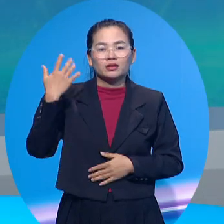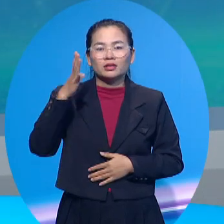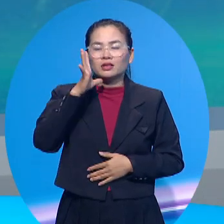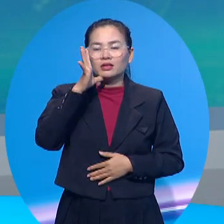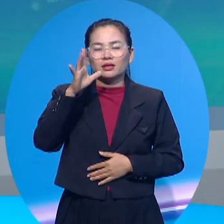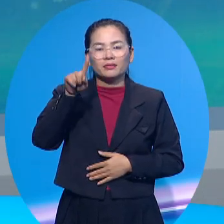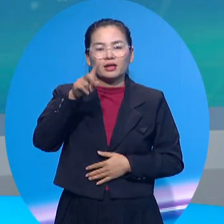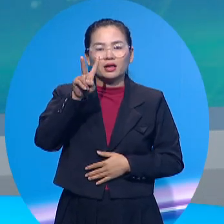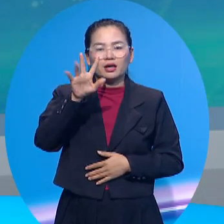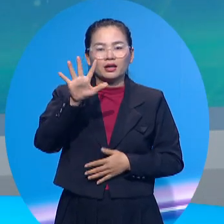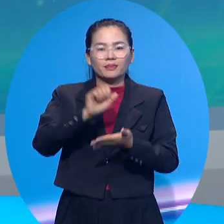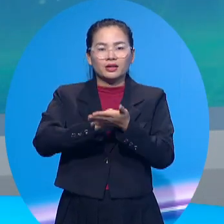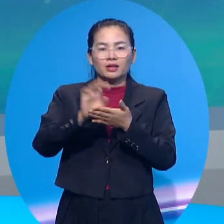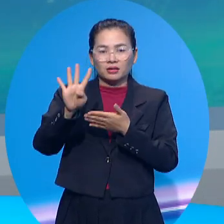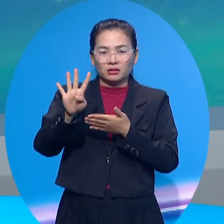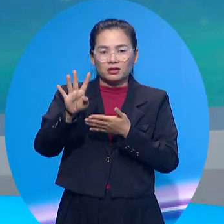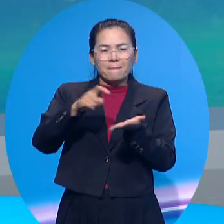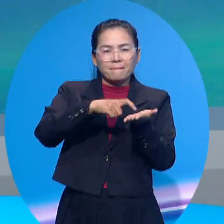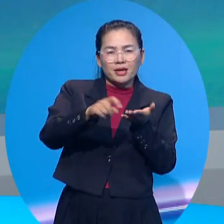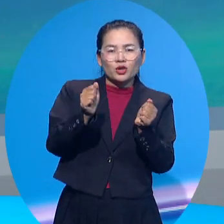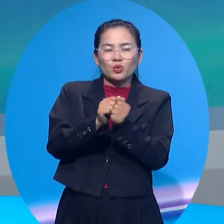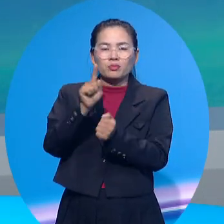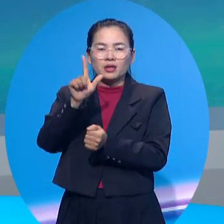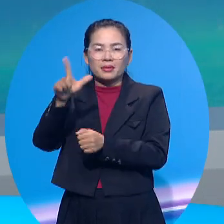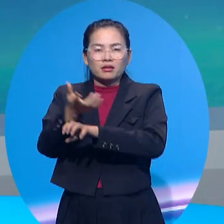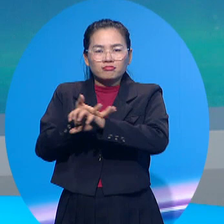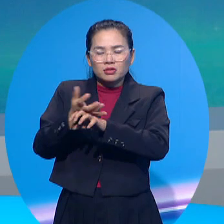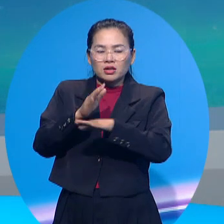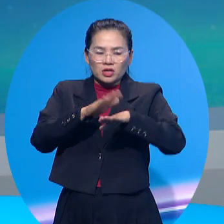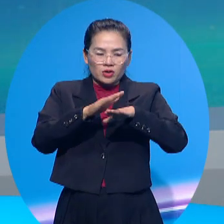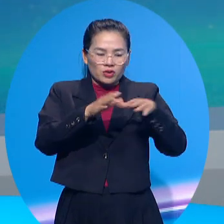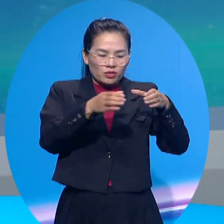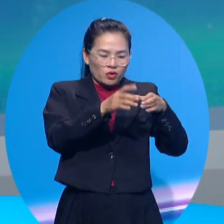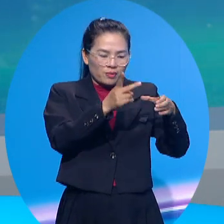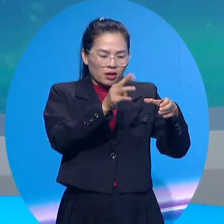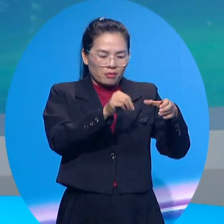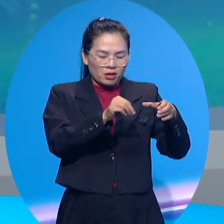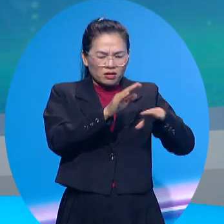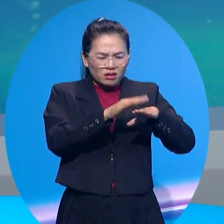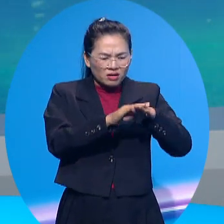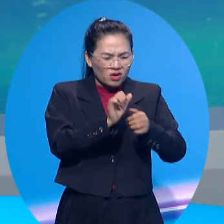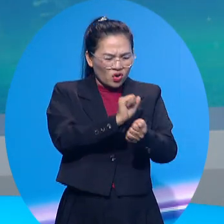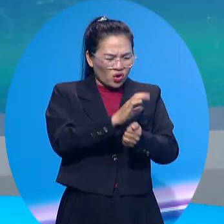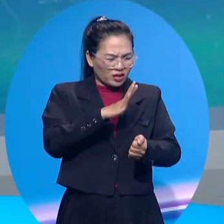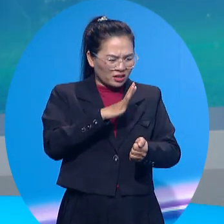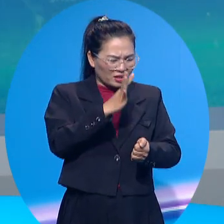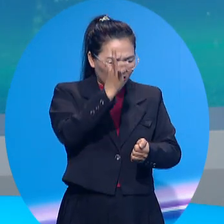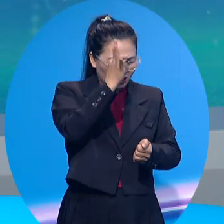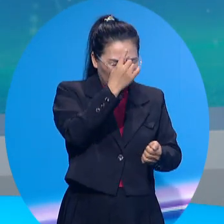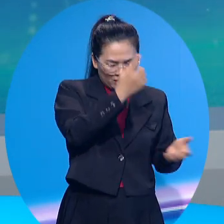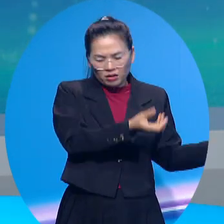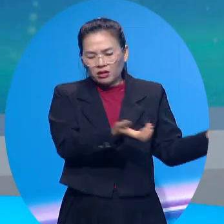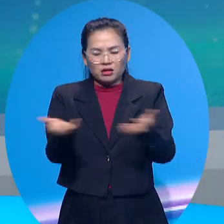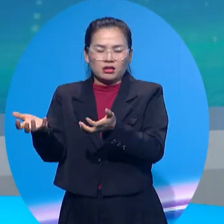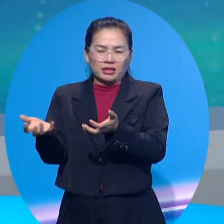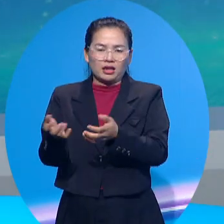Hôm thứ Năm 25 tháng 4, Mỹ cùng 17 đồng minh và đối tác đã kêu gọi Hamas trao trả tự do cho các con tin đang bị bắt giữ ở Gaza. Tuyên bố